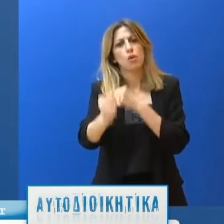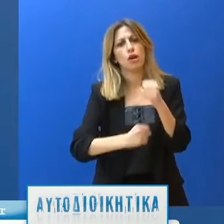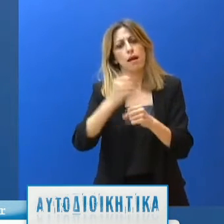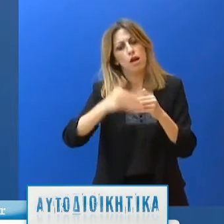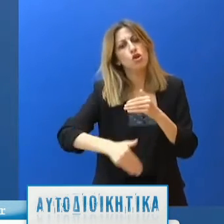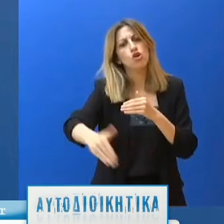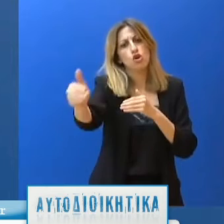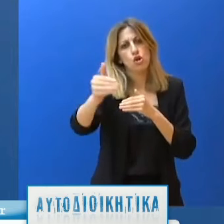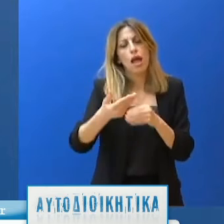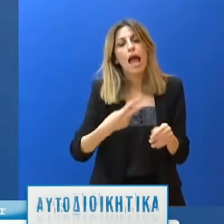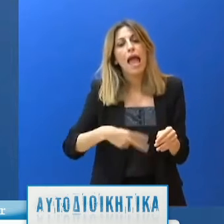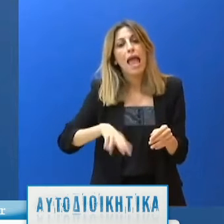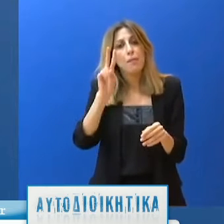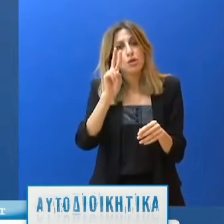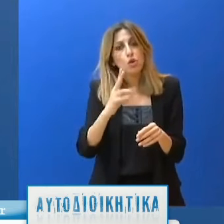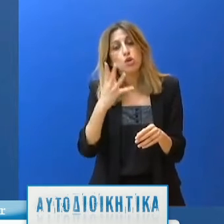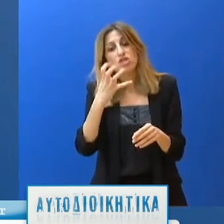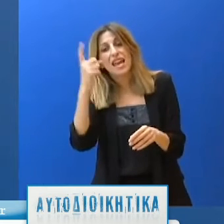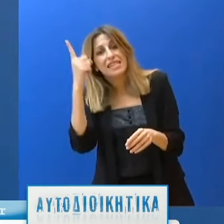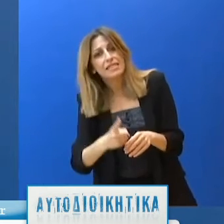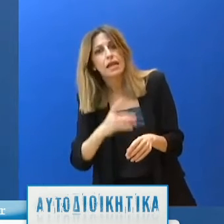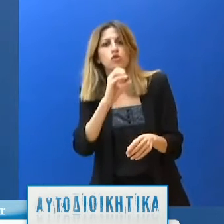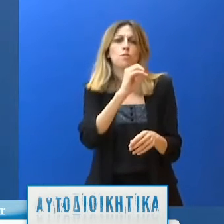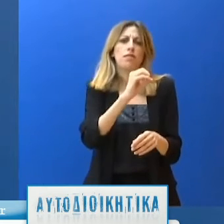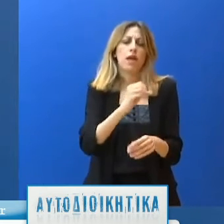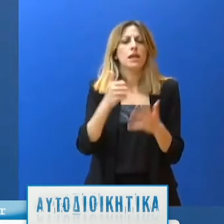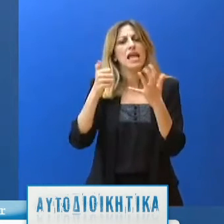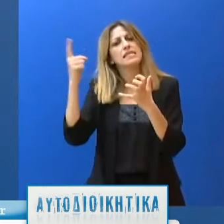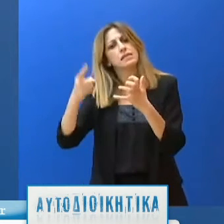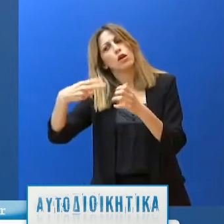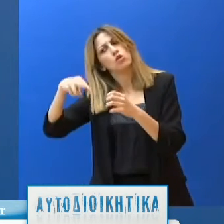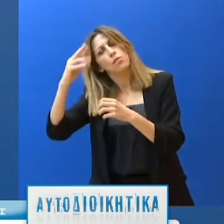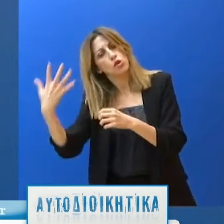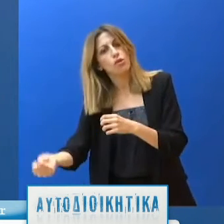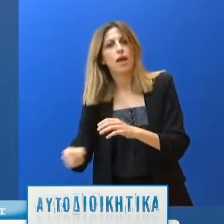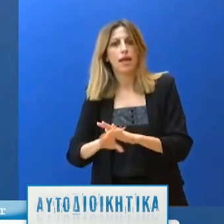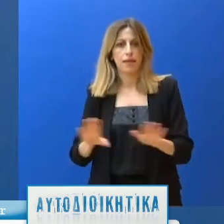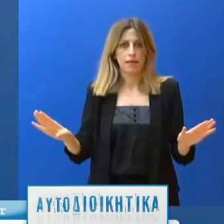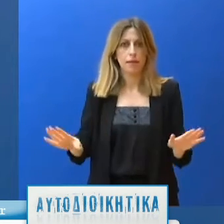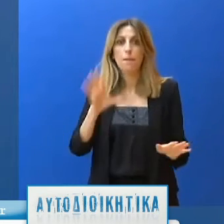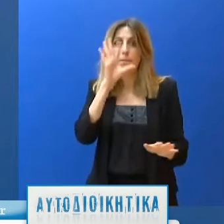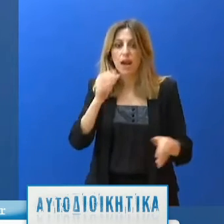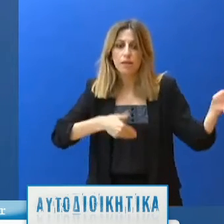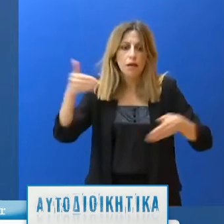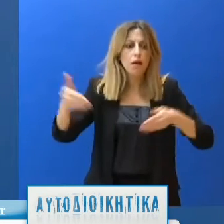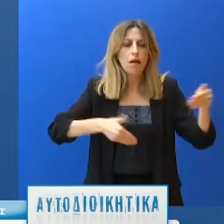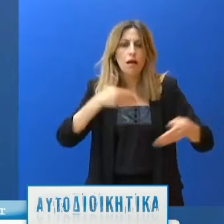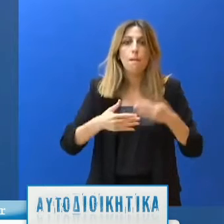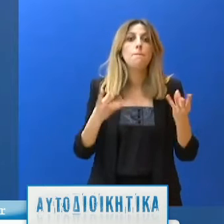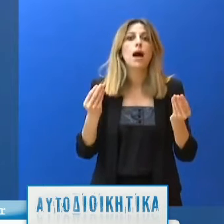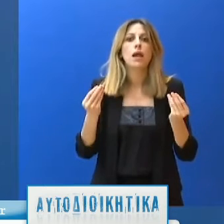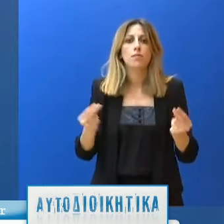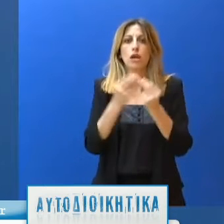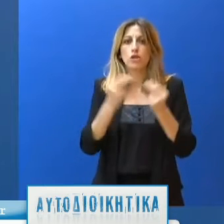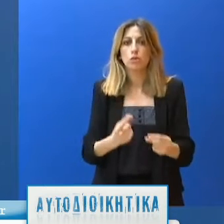ΤΕΠΗΧ 2 για την υπόλοιπη διάρκεια. Λόγω της μεγάλης συμμετοχής, η μόχλευση από το 1,3 δισεκατομμύρια